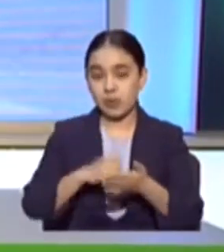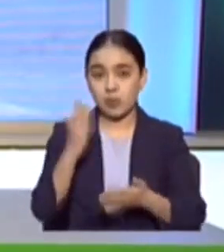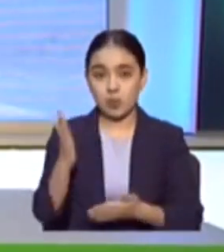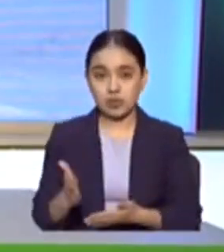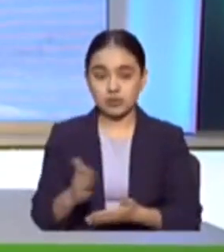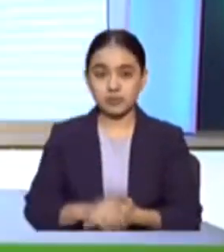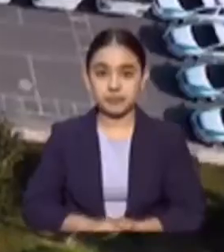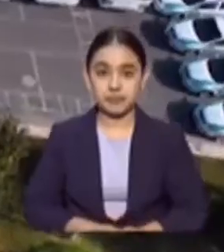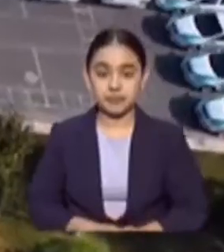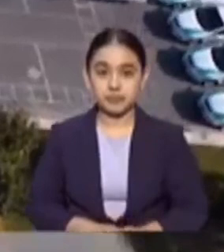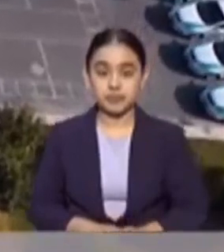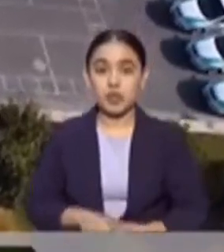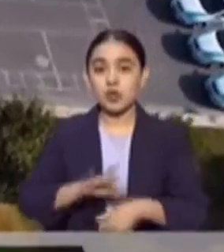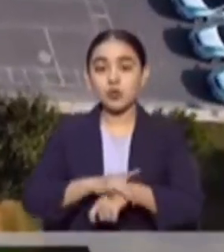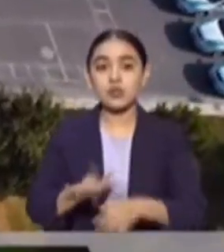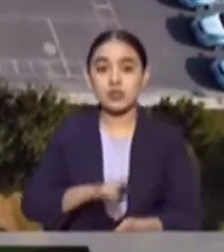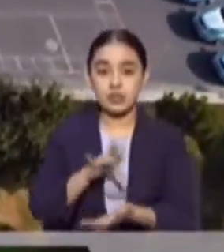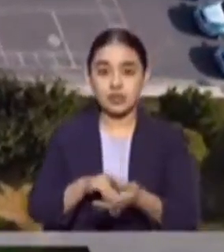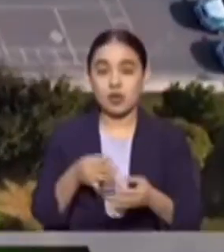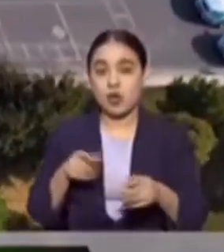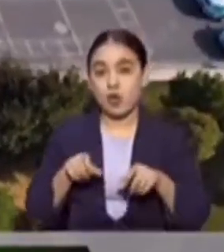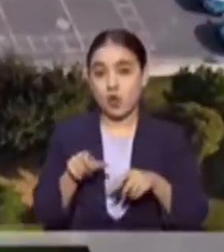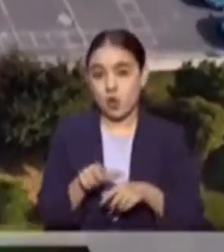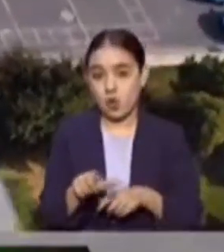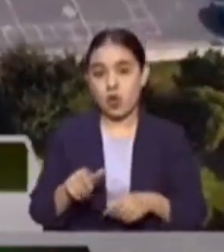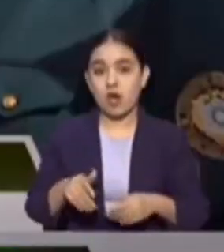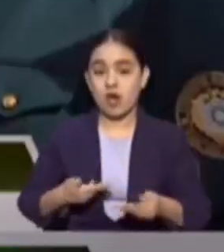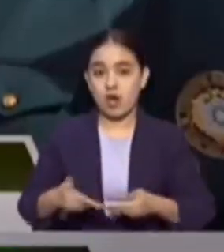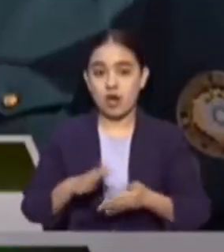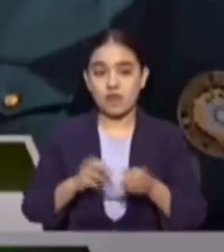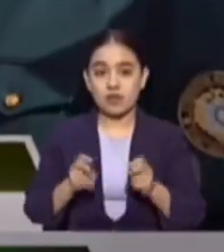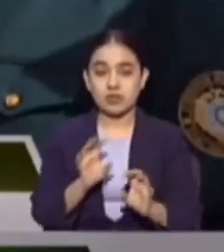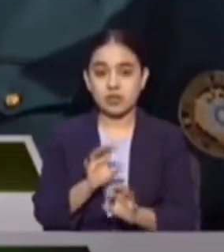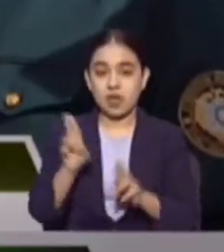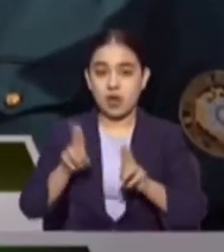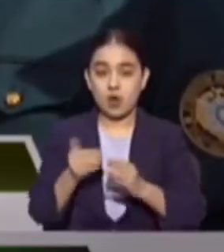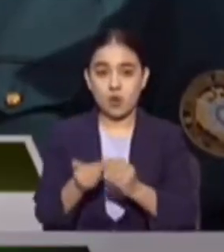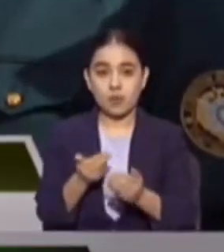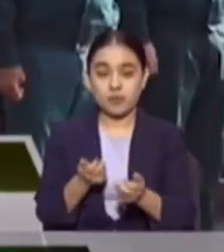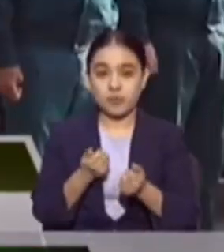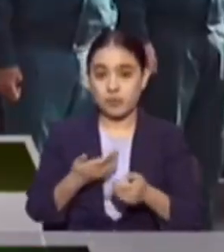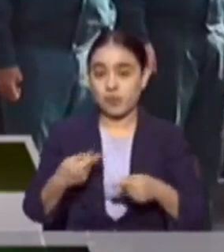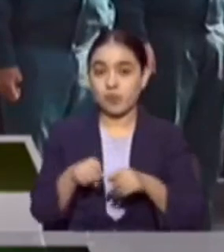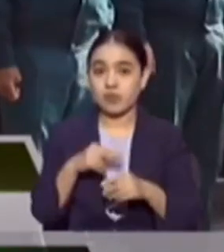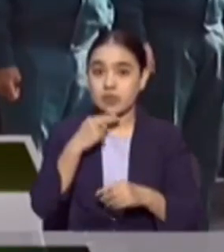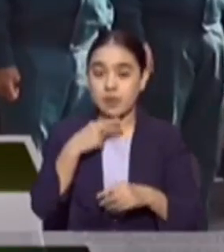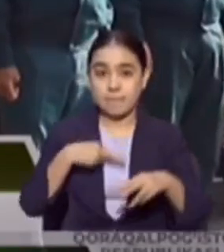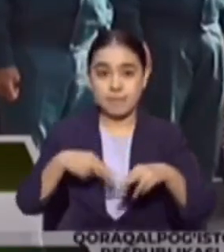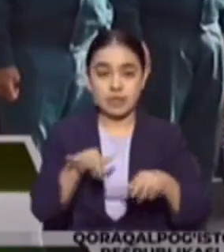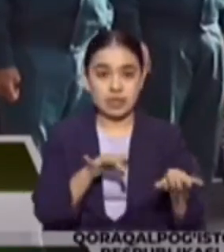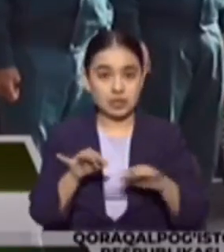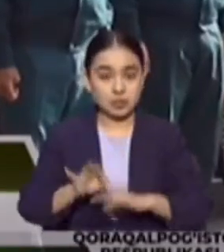bo'ladi. Toshkent shahrida yo'l harakati xavfsizligini ta'minlash qoidabuzarliklarni oldini olish maqsadida diqqat piyoda